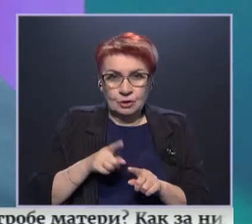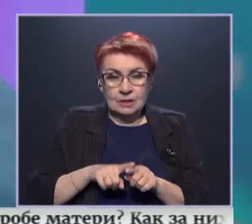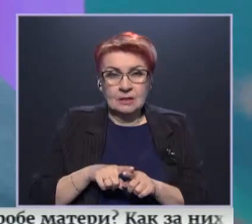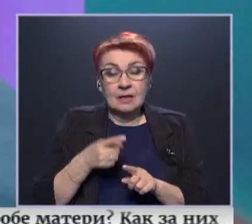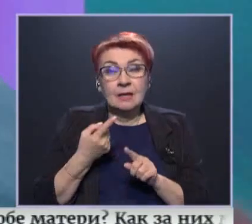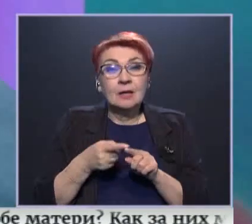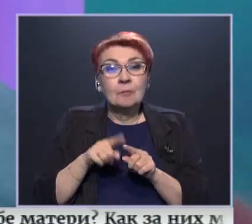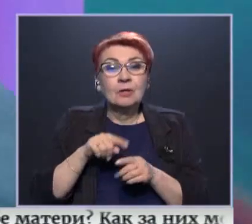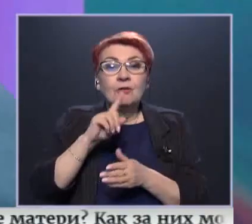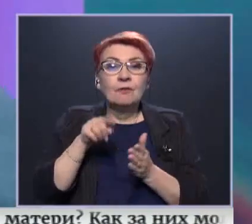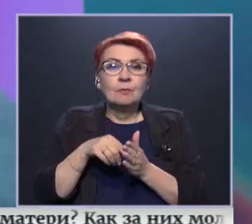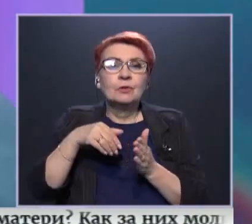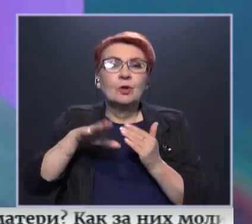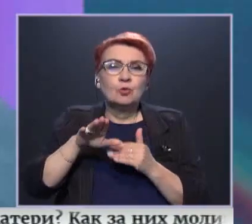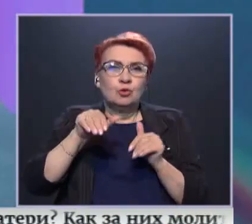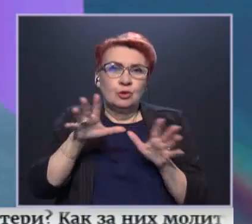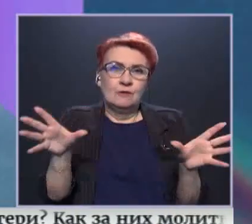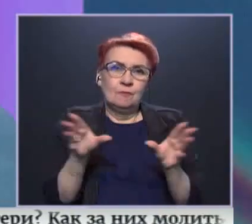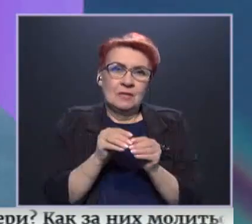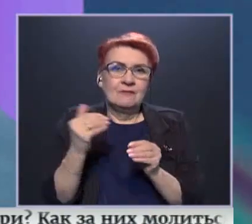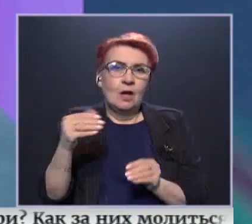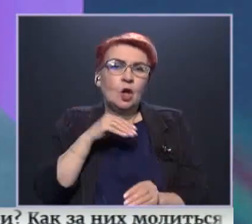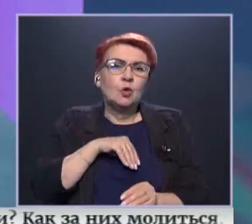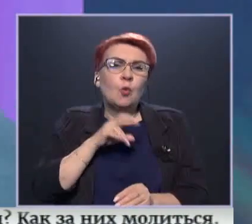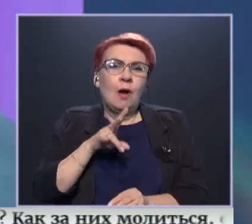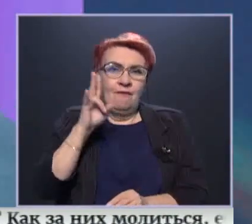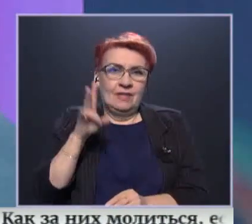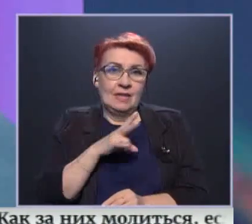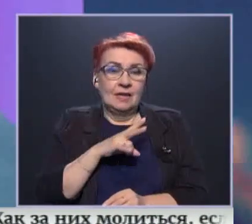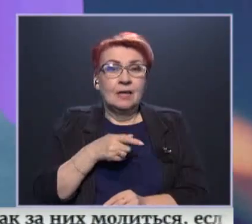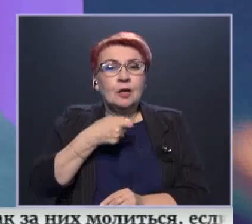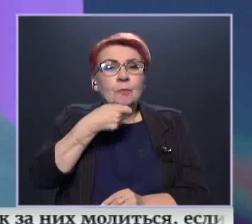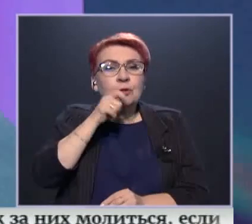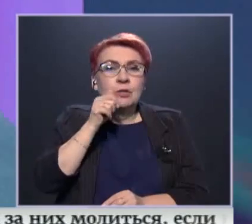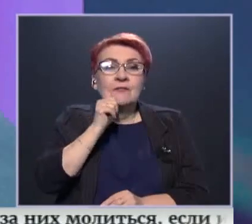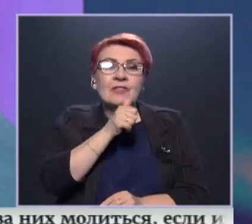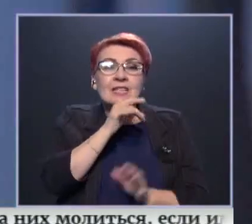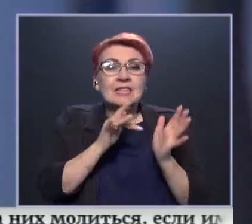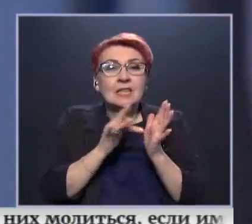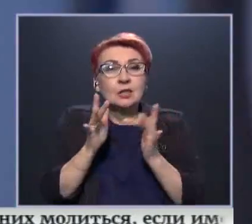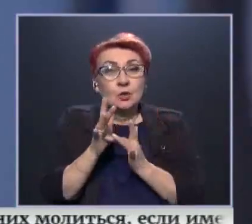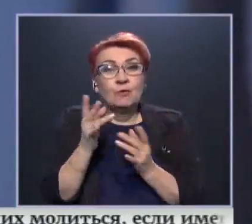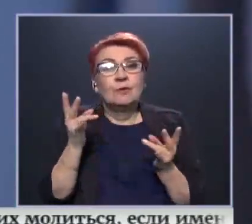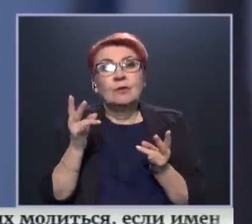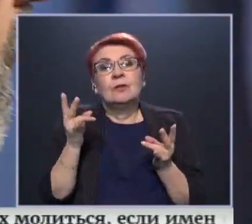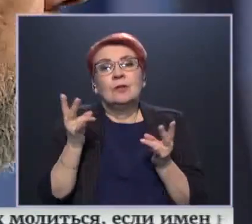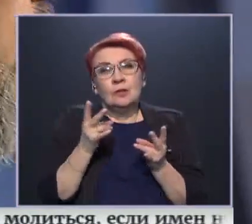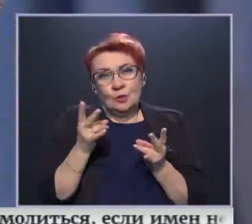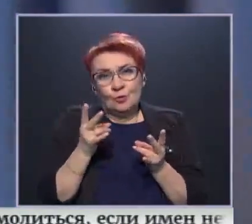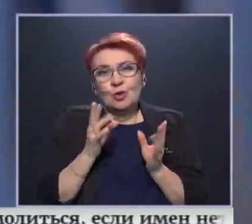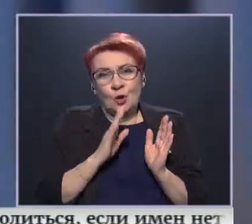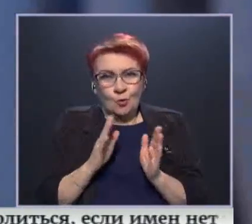поэтому вопрос лучше решать с духовником. Сказать так, причащаться регулярно, причащаться